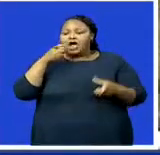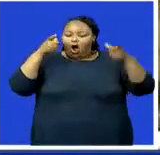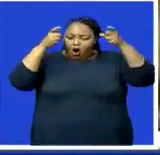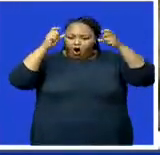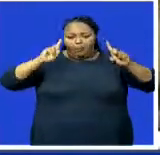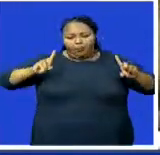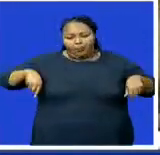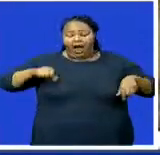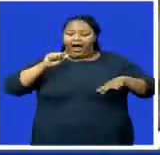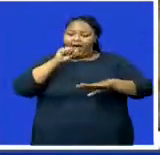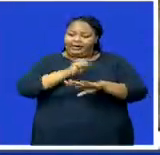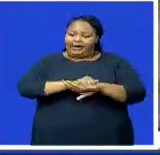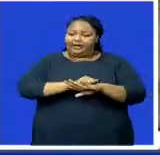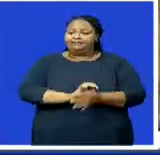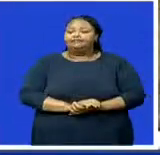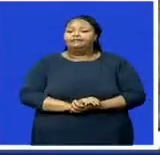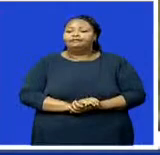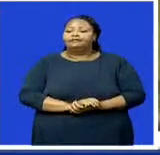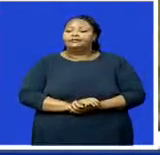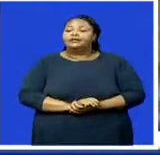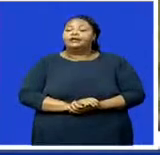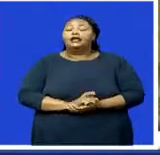kahle kwafa tinkomo leting